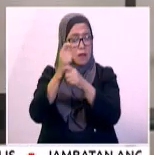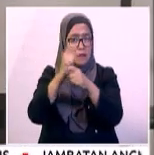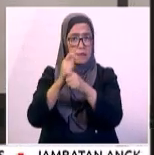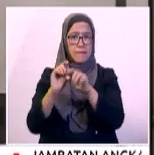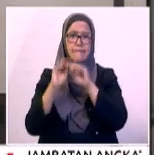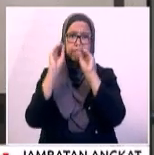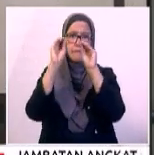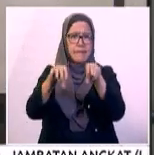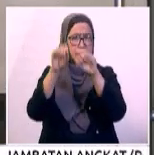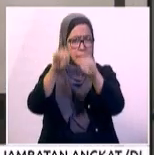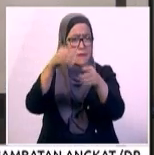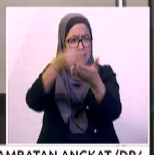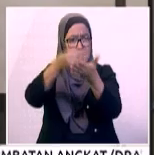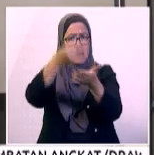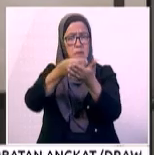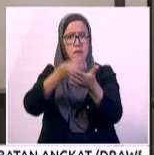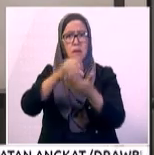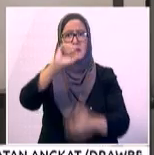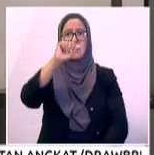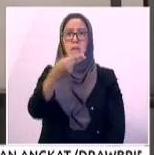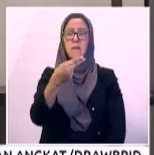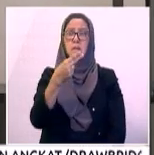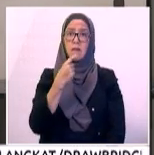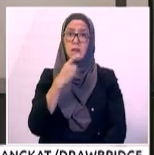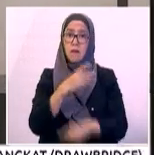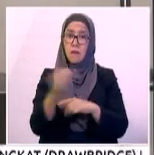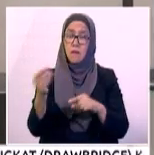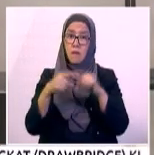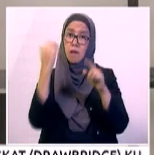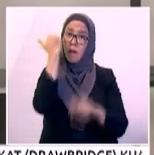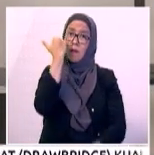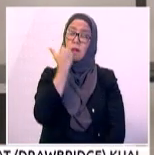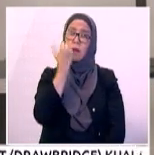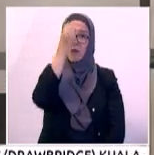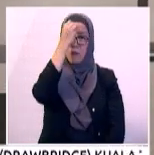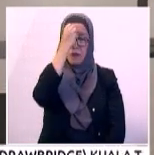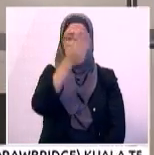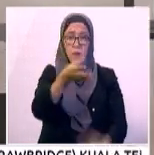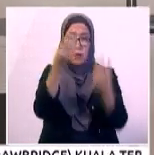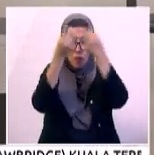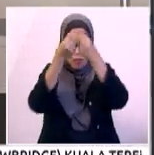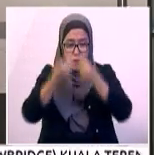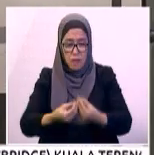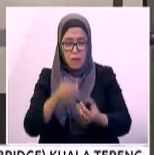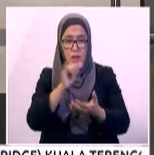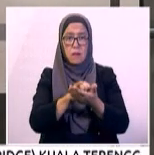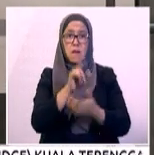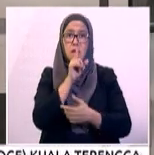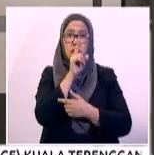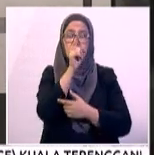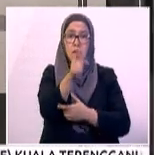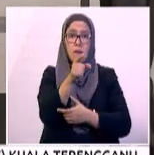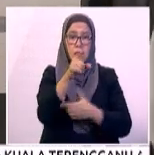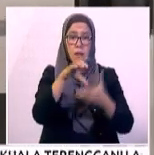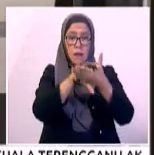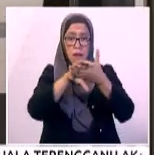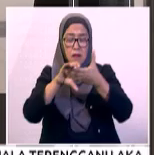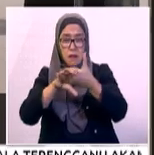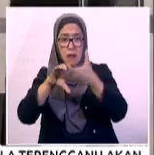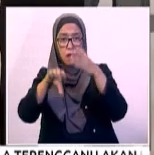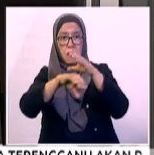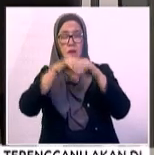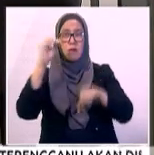tunai. Mahkamah juga dimaklumkan bahawa jumlah wang tersebut bertujuan memastikan cek dikeluarkan tidak ditolak pihak